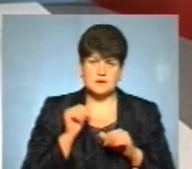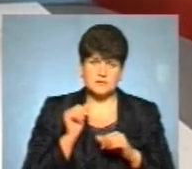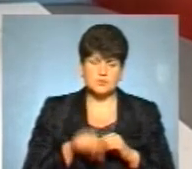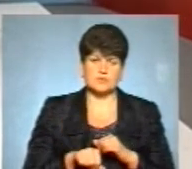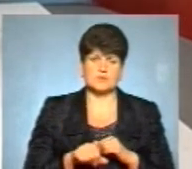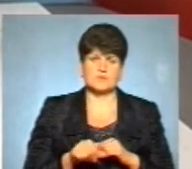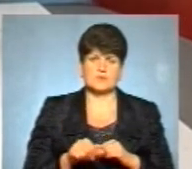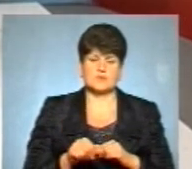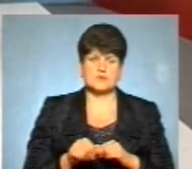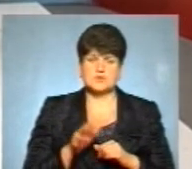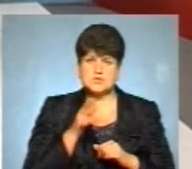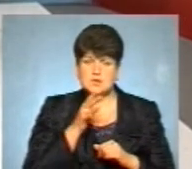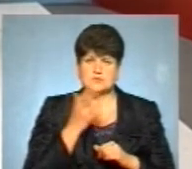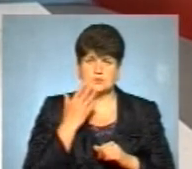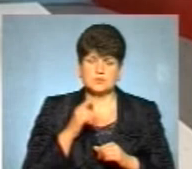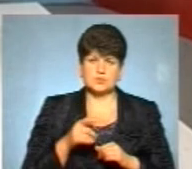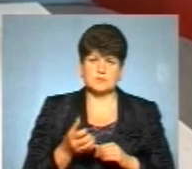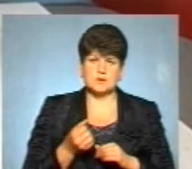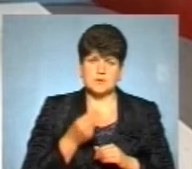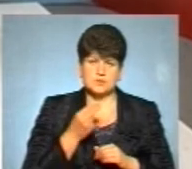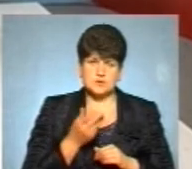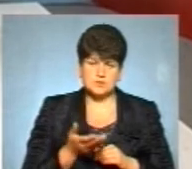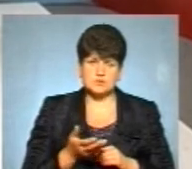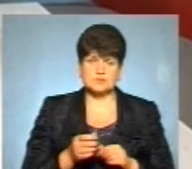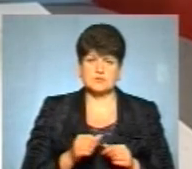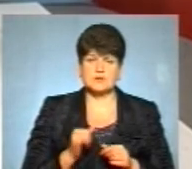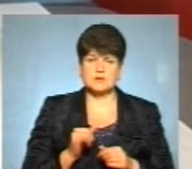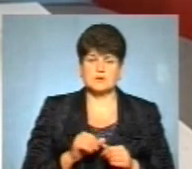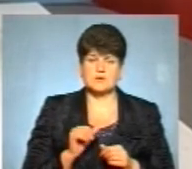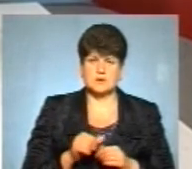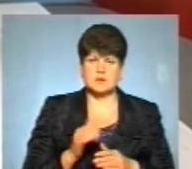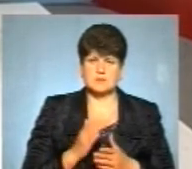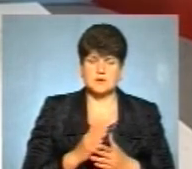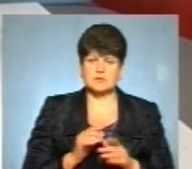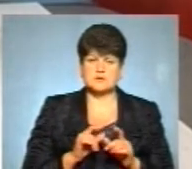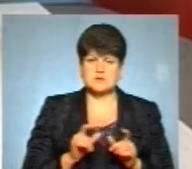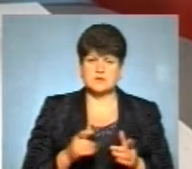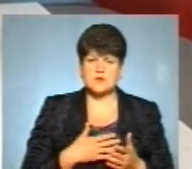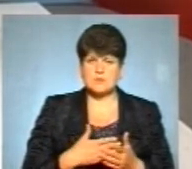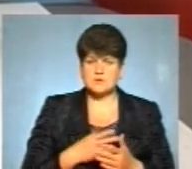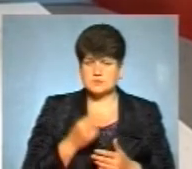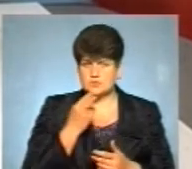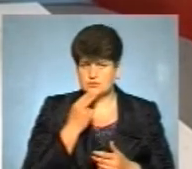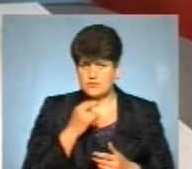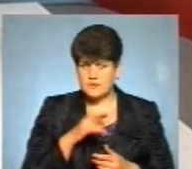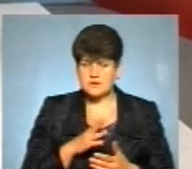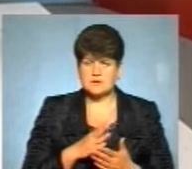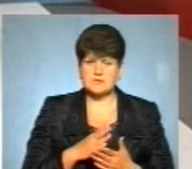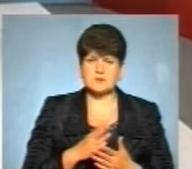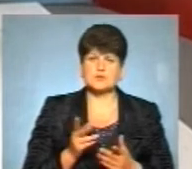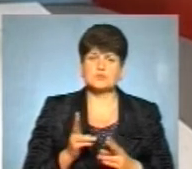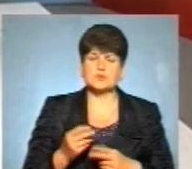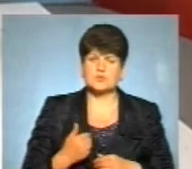часу, коли відвідувачі приймають їжу. Ну і окремо має бути в закладах громадського харчування, які хочуть